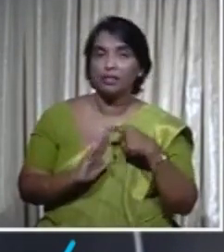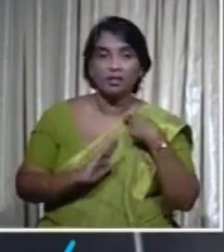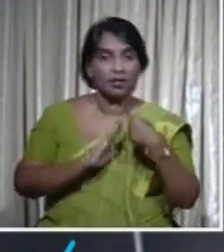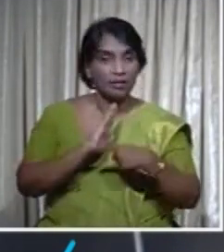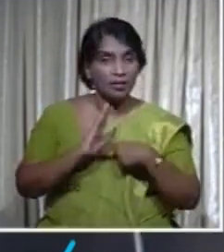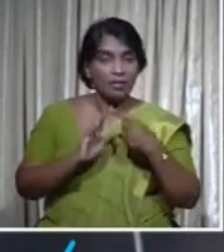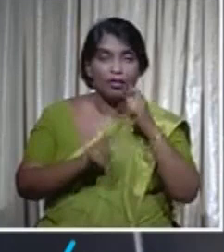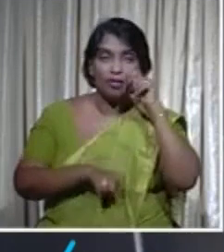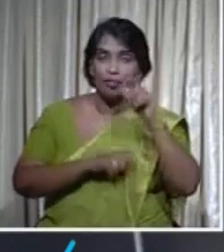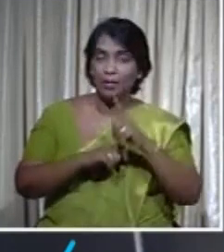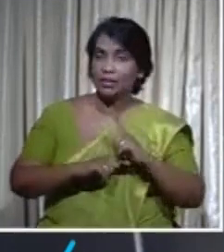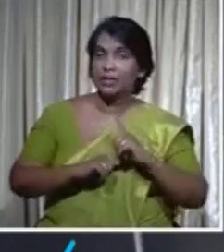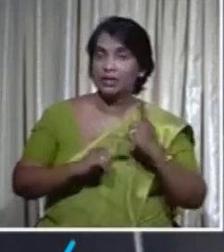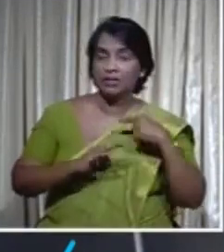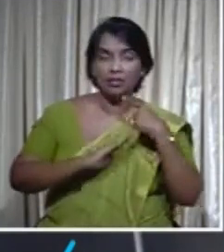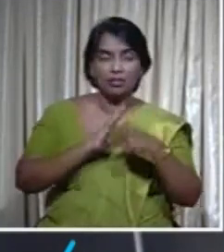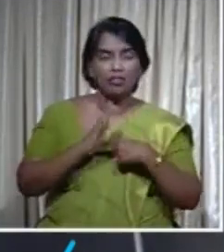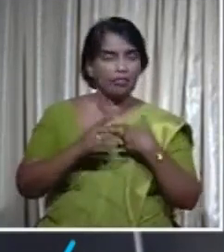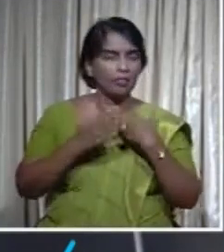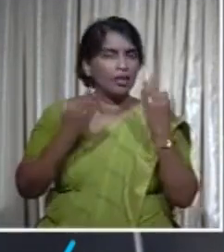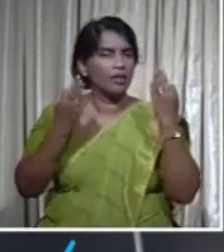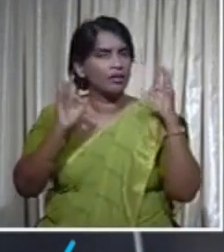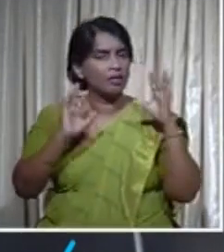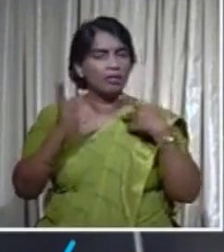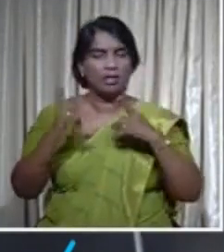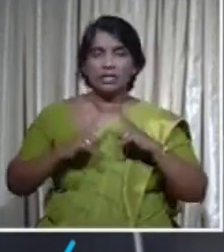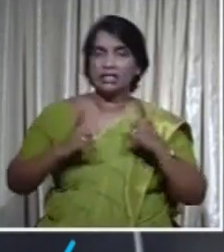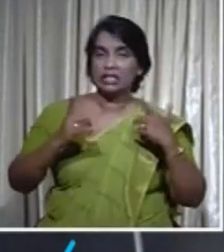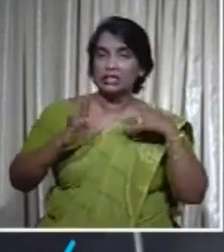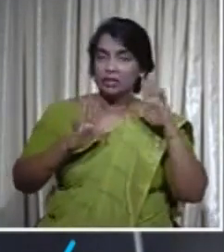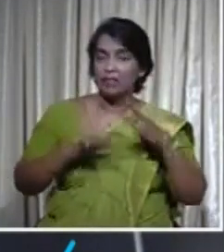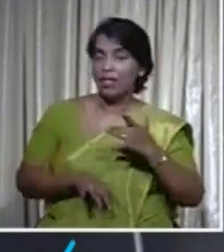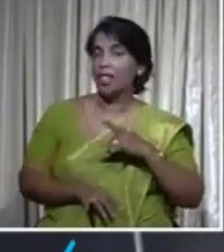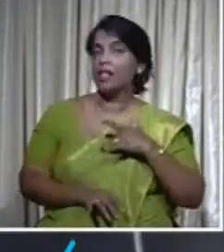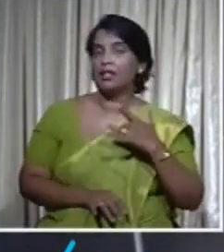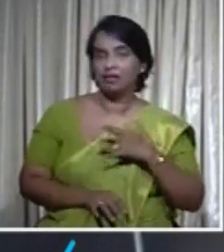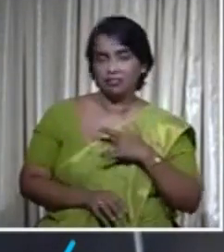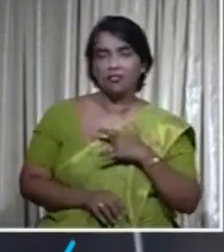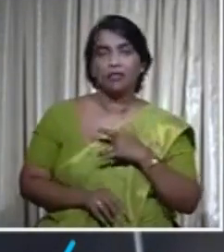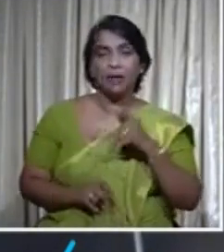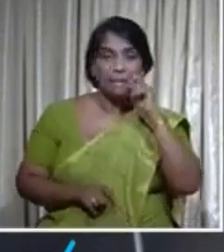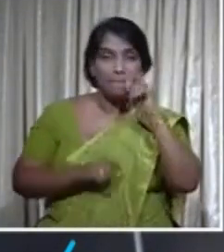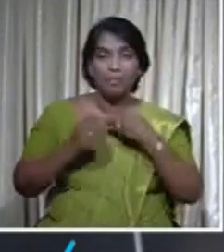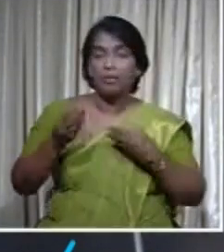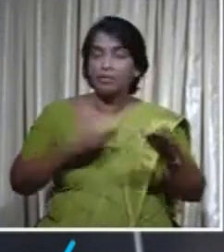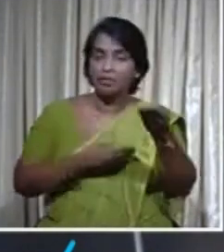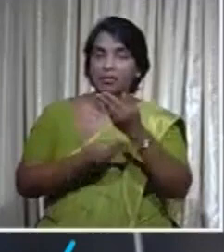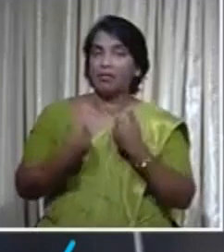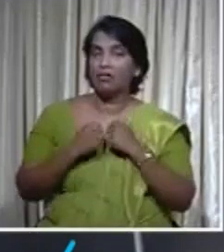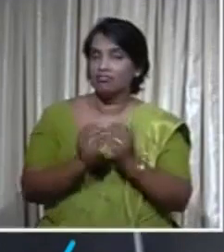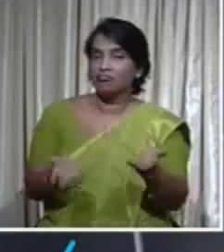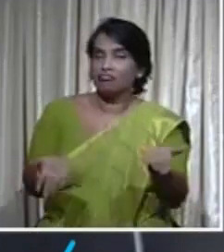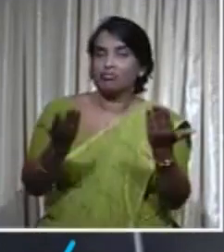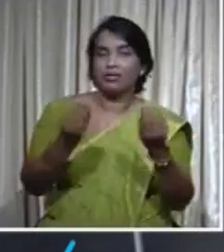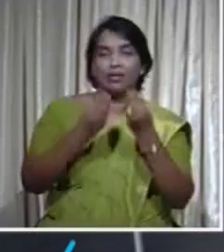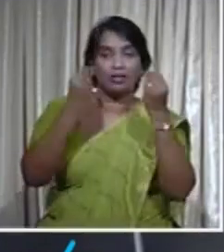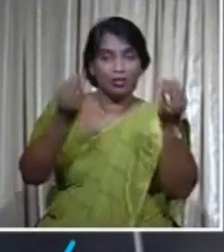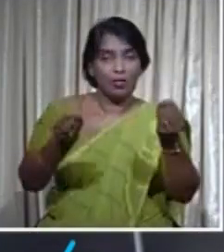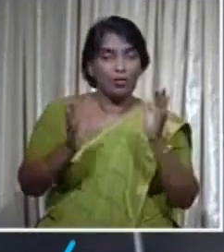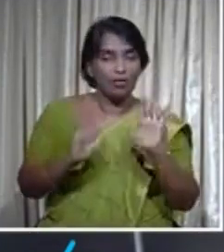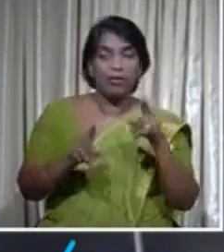அந்த உணர்வை ஏற்படுத்துகின்ற வகையிலே இருக்கின்ற ஒரு சூழல் ஏற்படுகின்ற போதுதான் இந்த நாட்டிலே